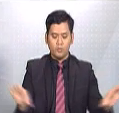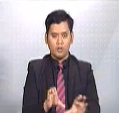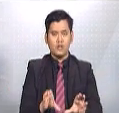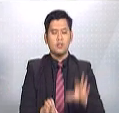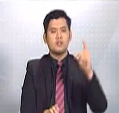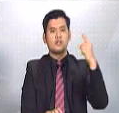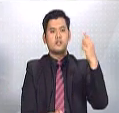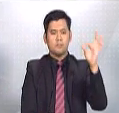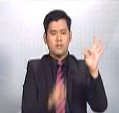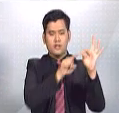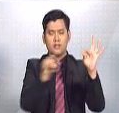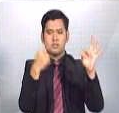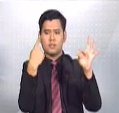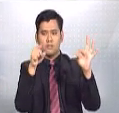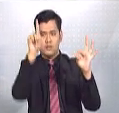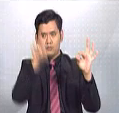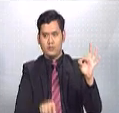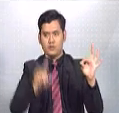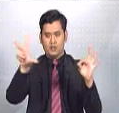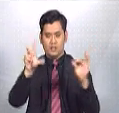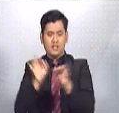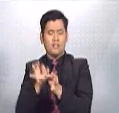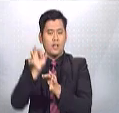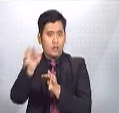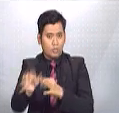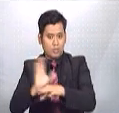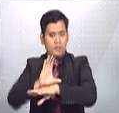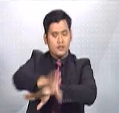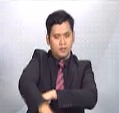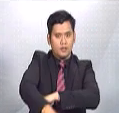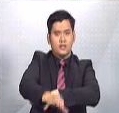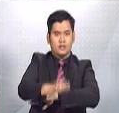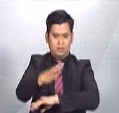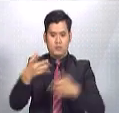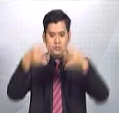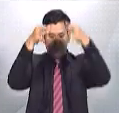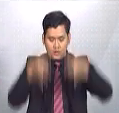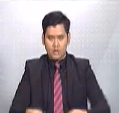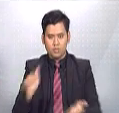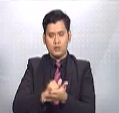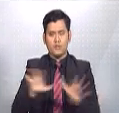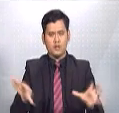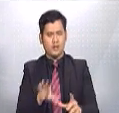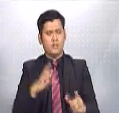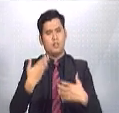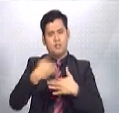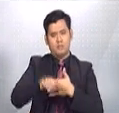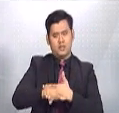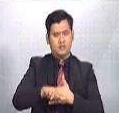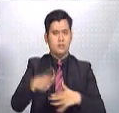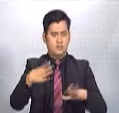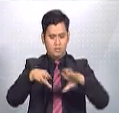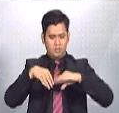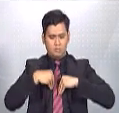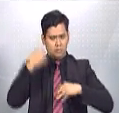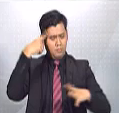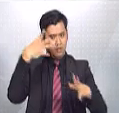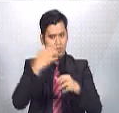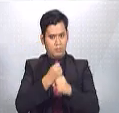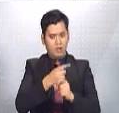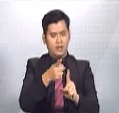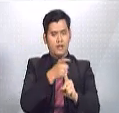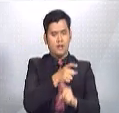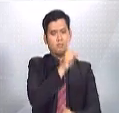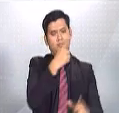11 Mac ini di Ipoh, Perak turut ditangguh. Keputusan itu dicapai selepas menerima pandangan daripada pelbagai pihak.